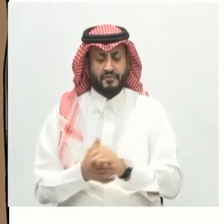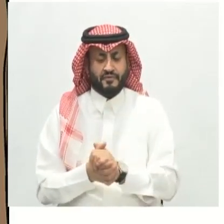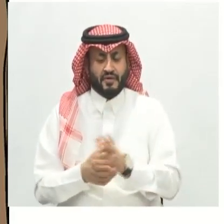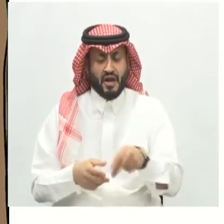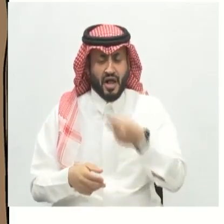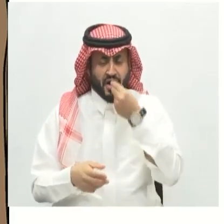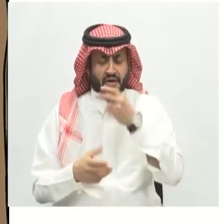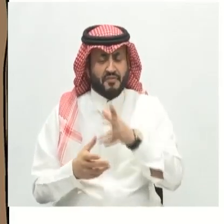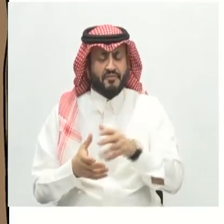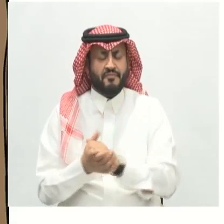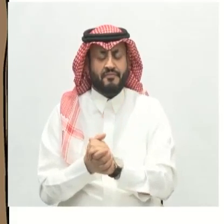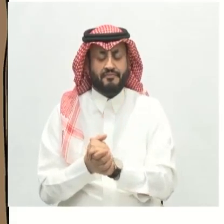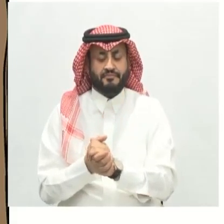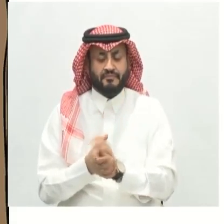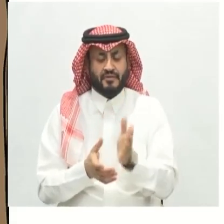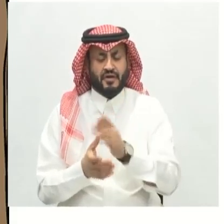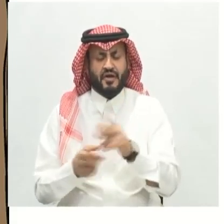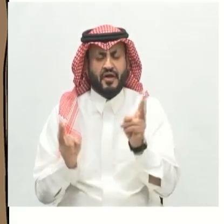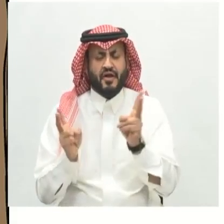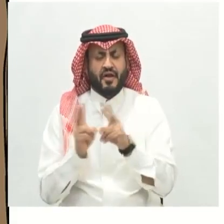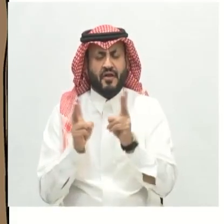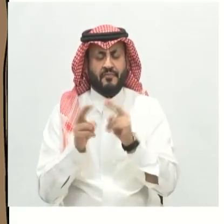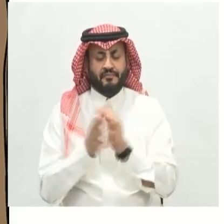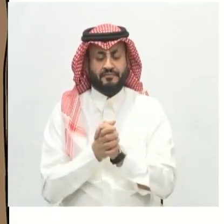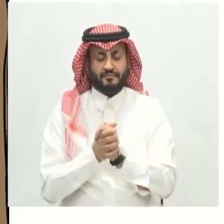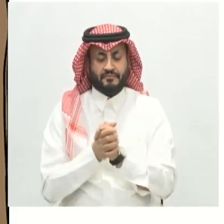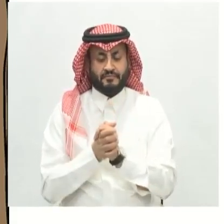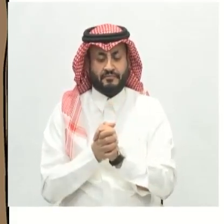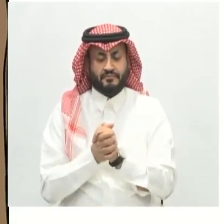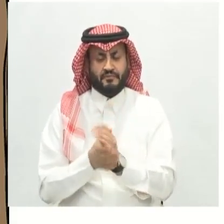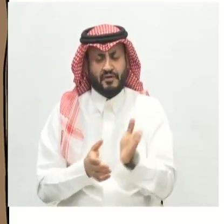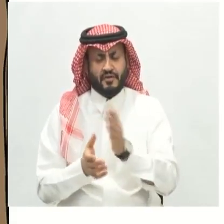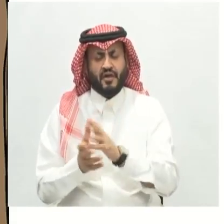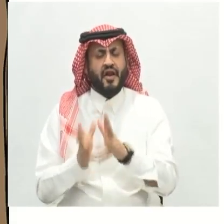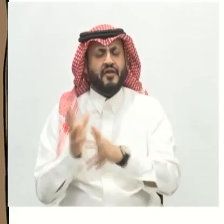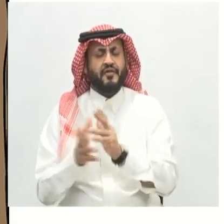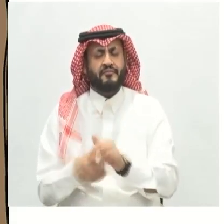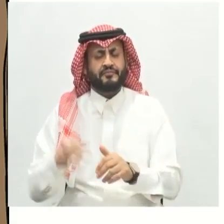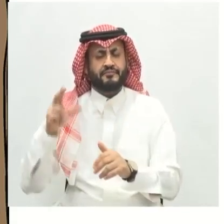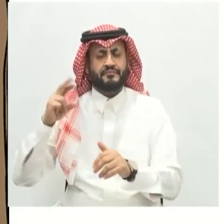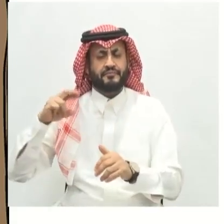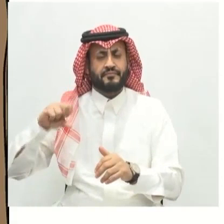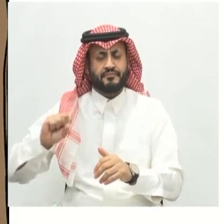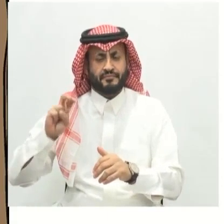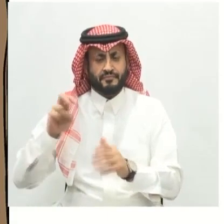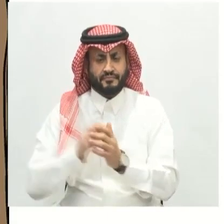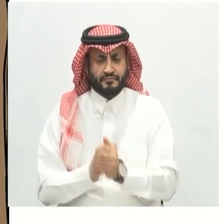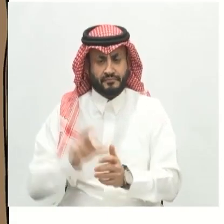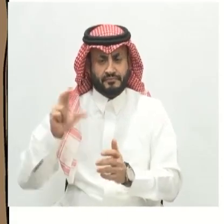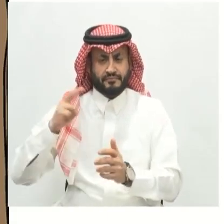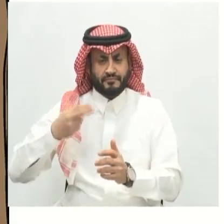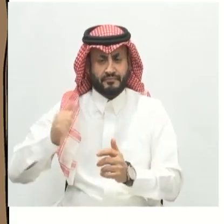تناولك الطعام ومخالطته الناس من ظاهر الذوق العام في الحياه